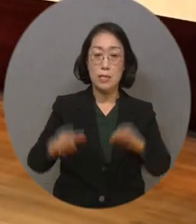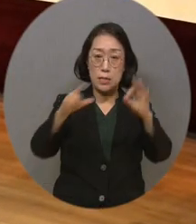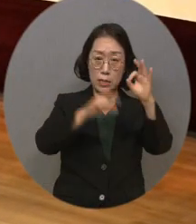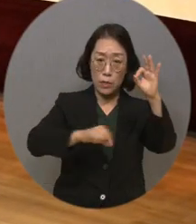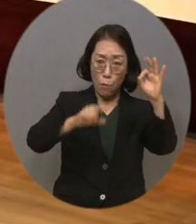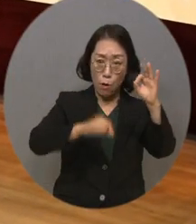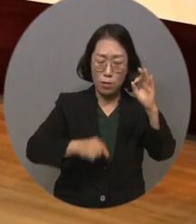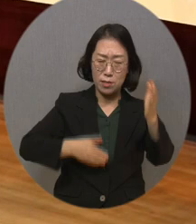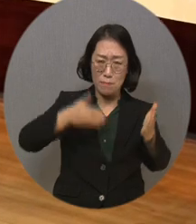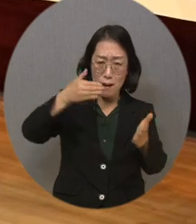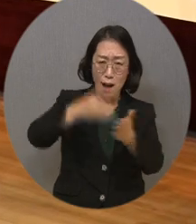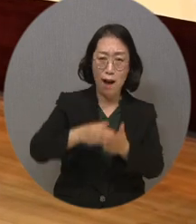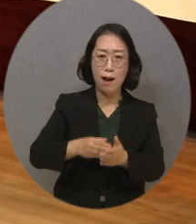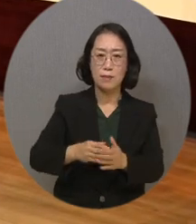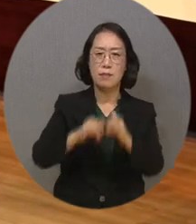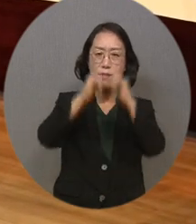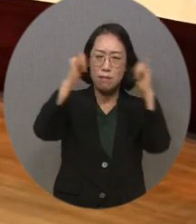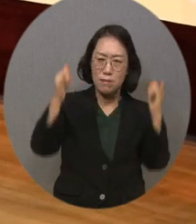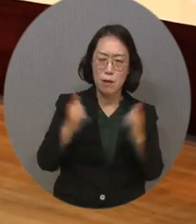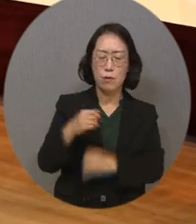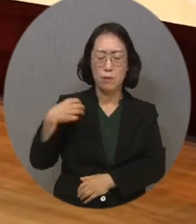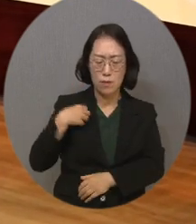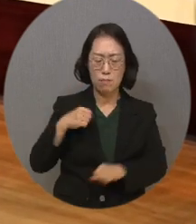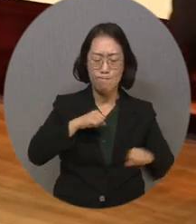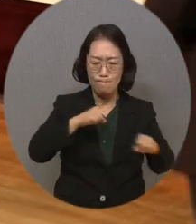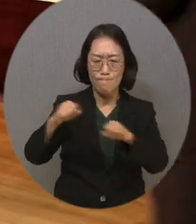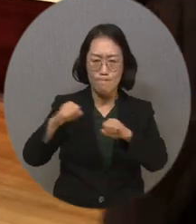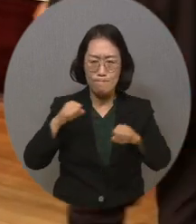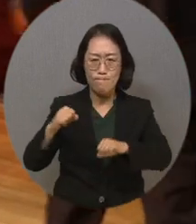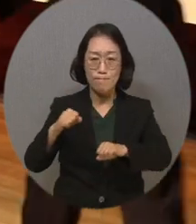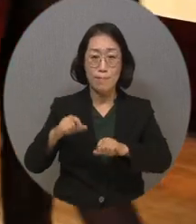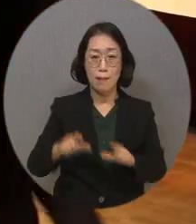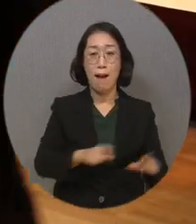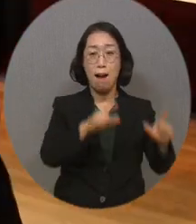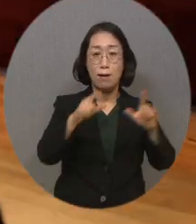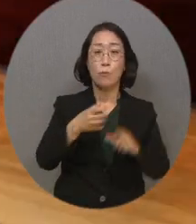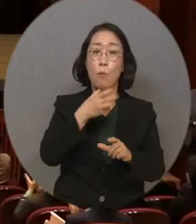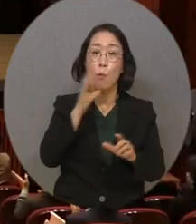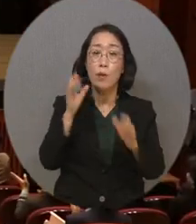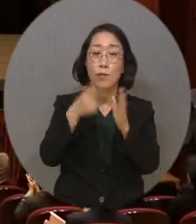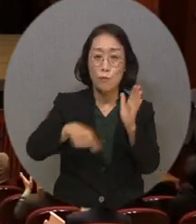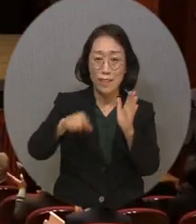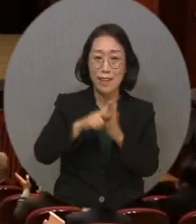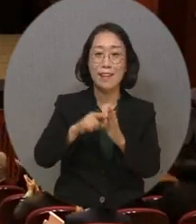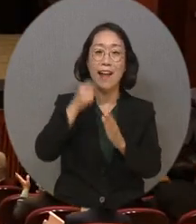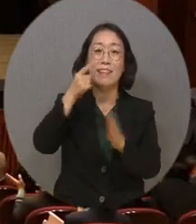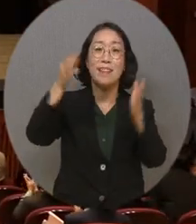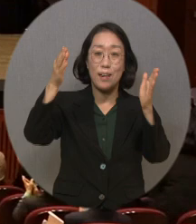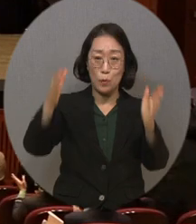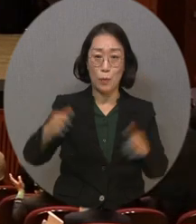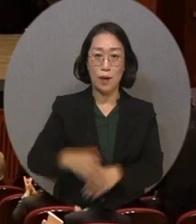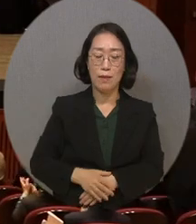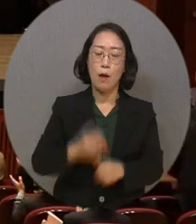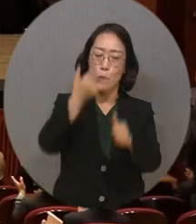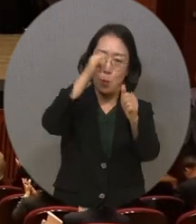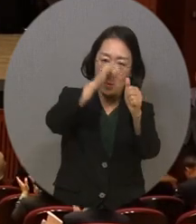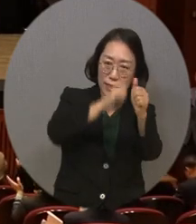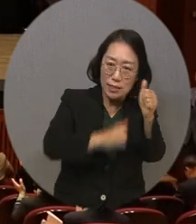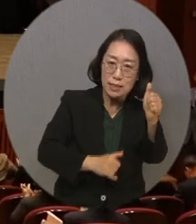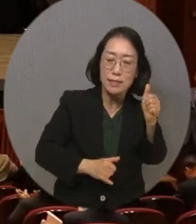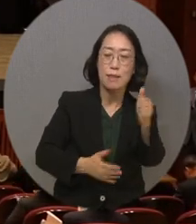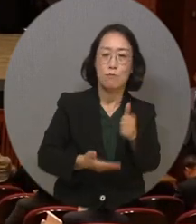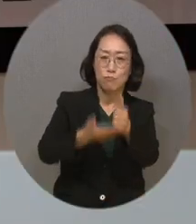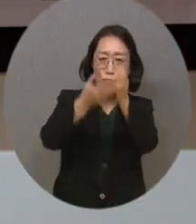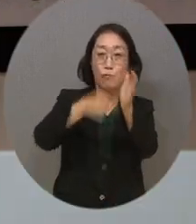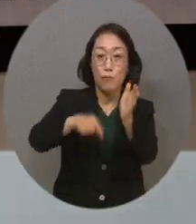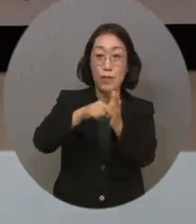지금까지 사회적 책임과 의무를 성실히 수행해 오신 어르신들을 위한 달로 경로효친 사상을 확산하는 노인의 날